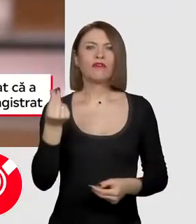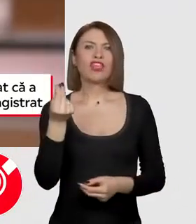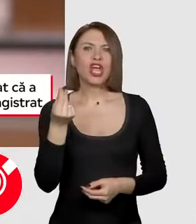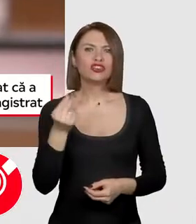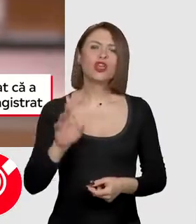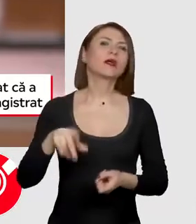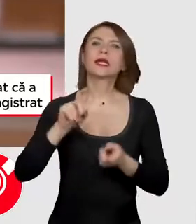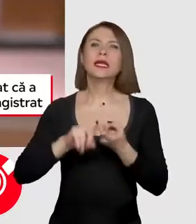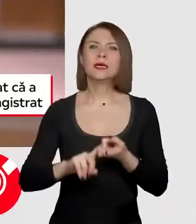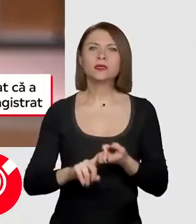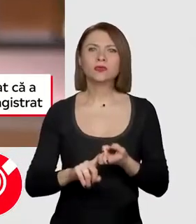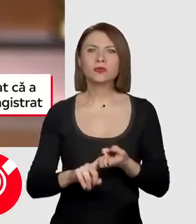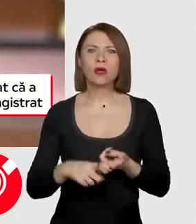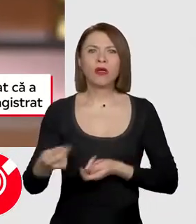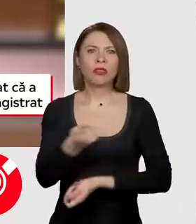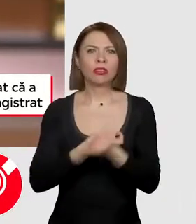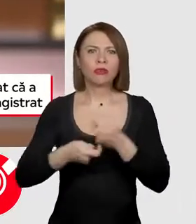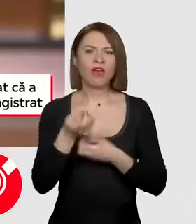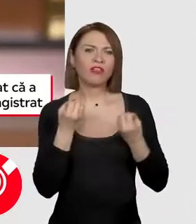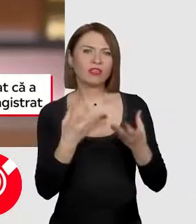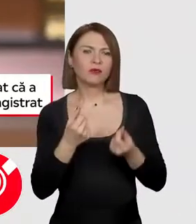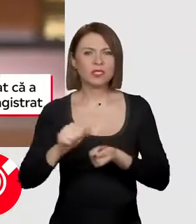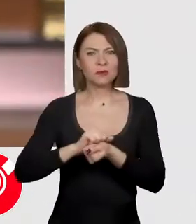care vizează trafic de influență și